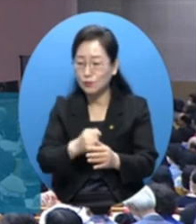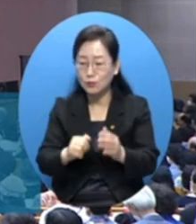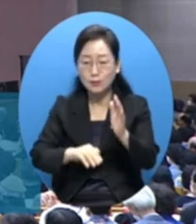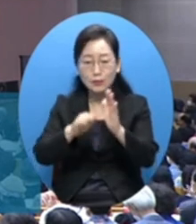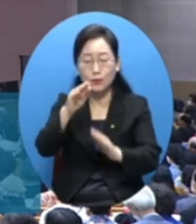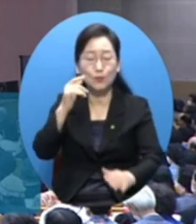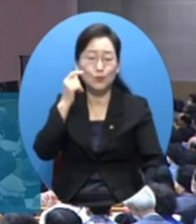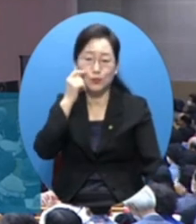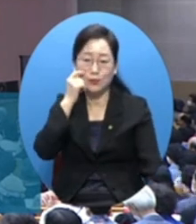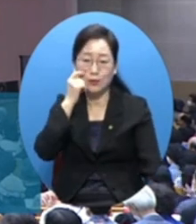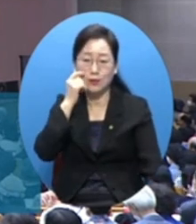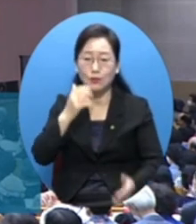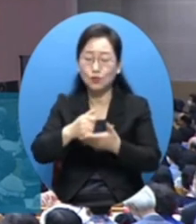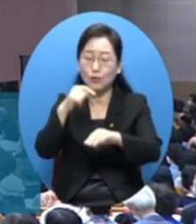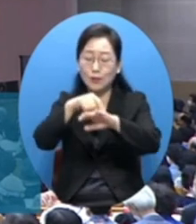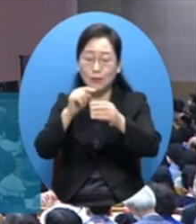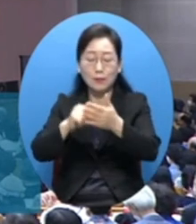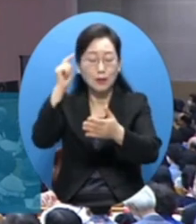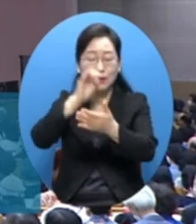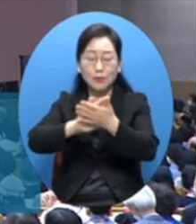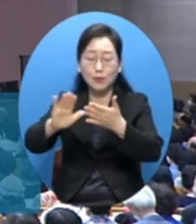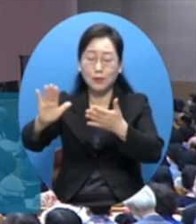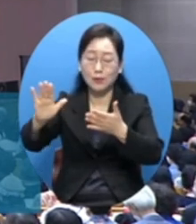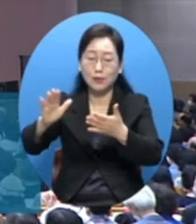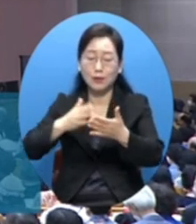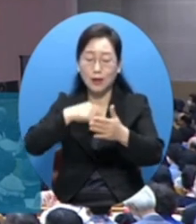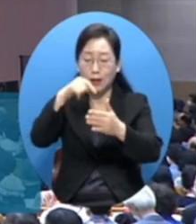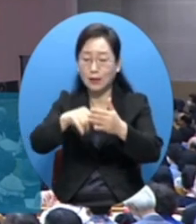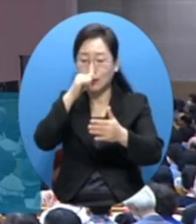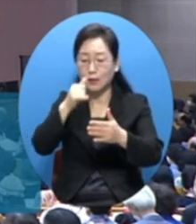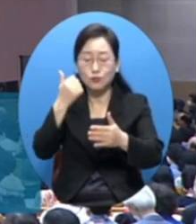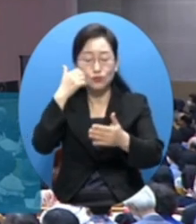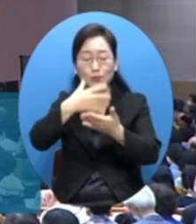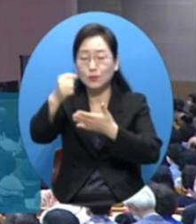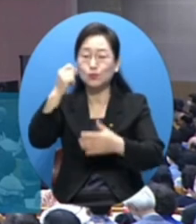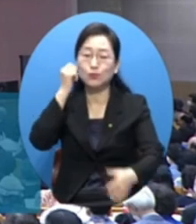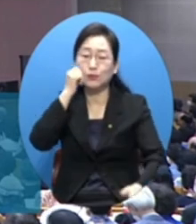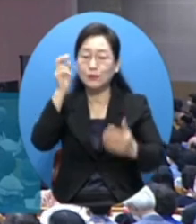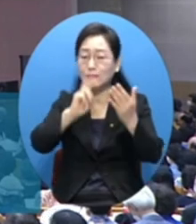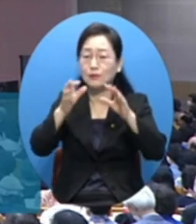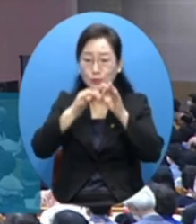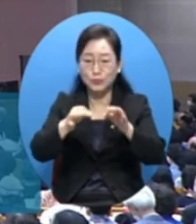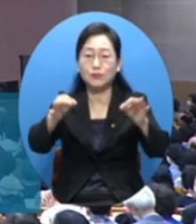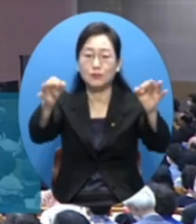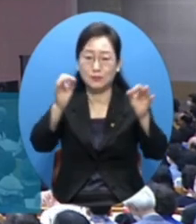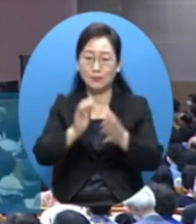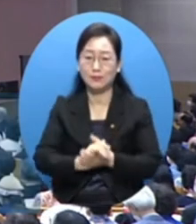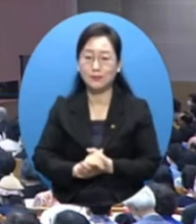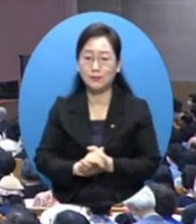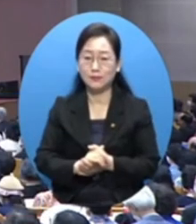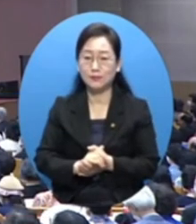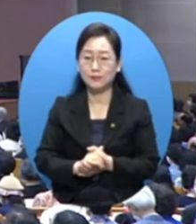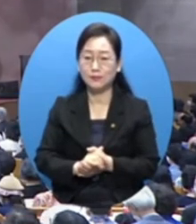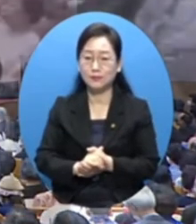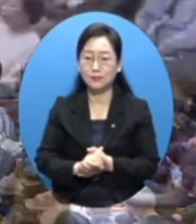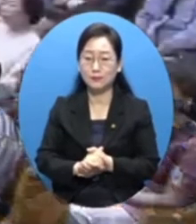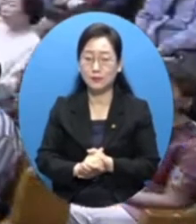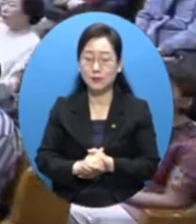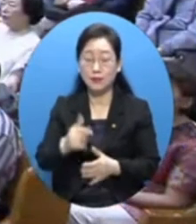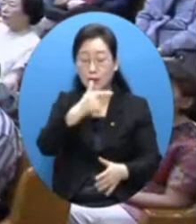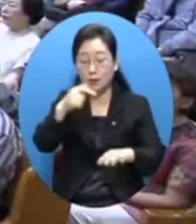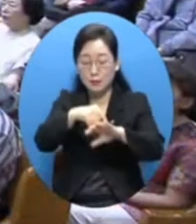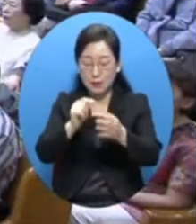주님의 평안 내 안에 있네, 그 누구도 빼앗을 수 없네, 이 찬송을 부르고 부르고 또 불었습니다. 너무나